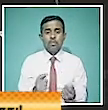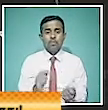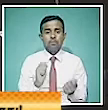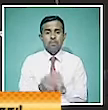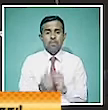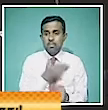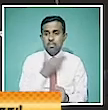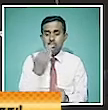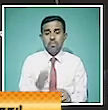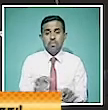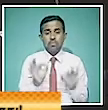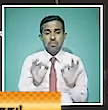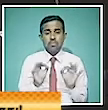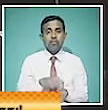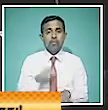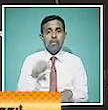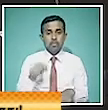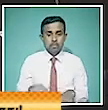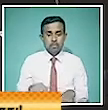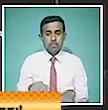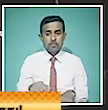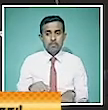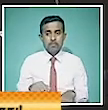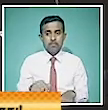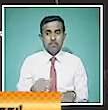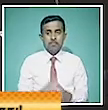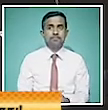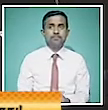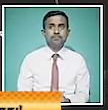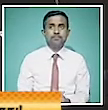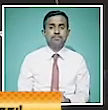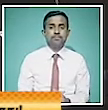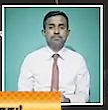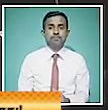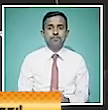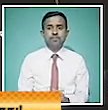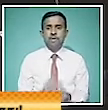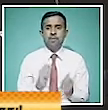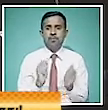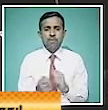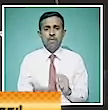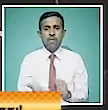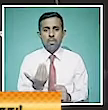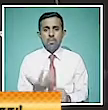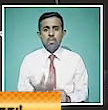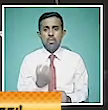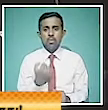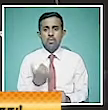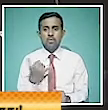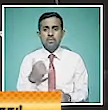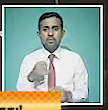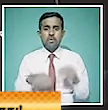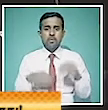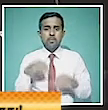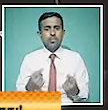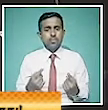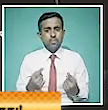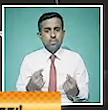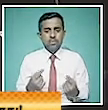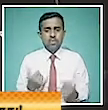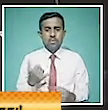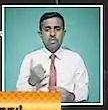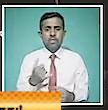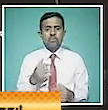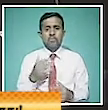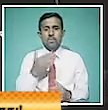நான் இதனை பேசுகிறேன். சில வேளைகளில் அரசியல் காரணங்களுக்காக, இனவாத காரணங்களுக்காக, வேறு வேறு காரணங்களுக்காக இந்த